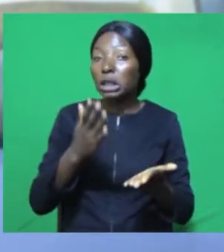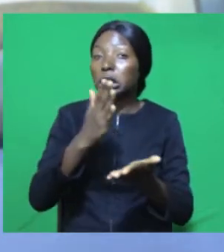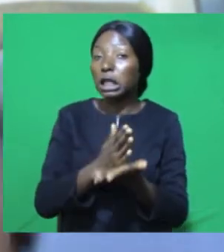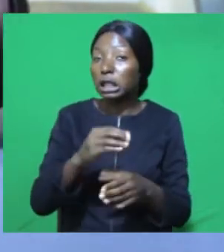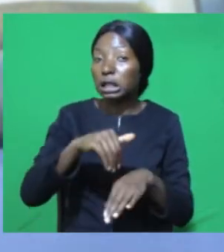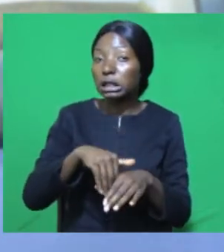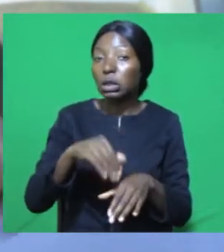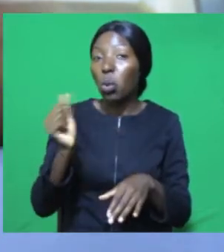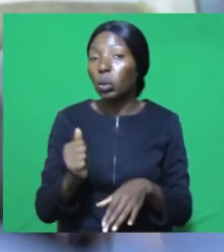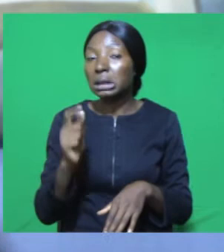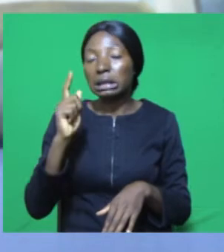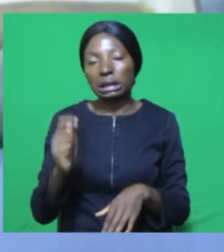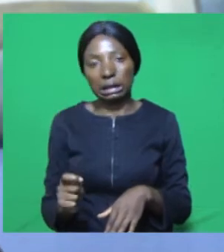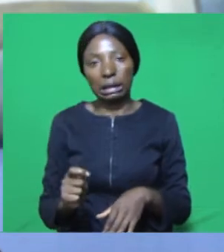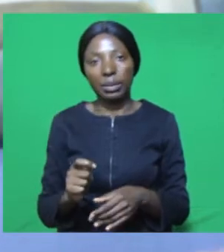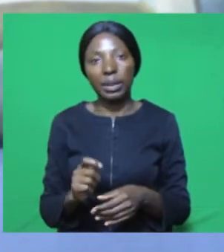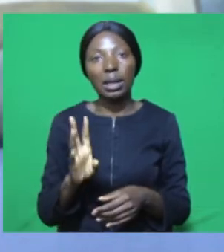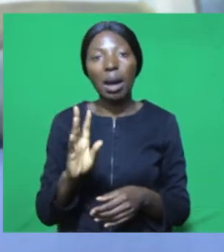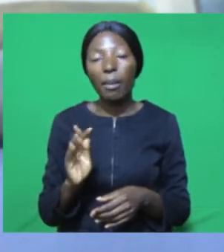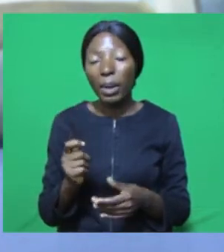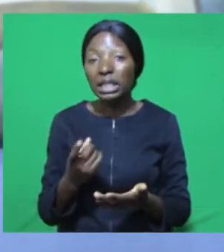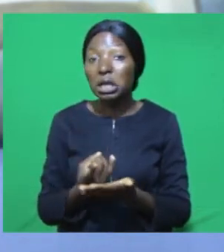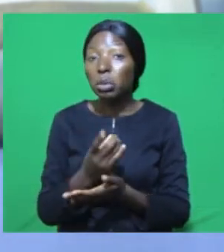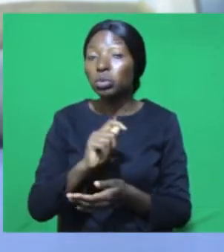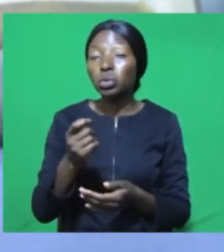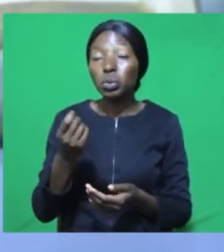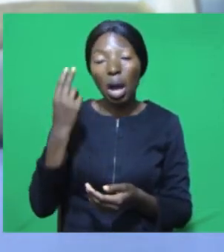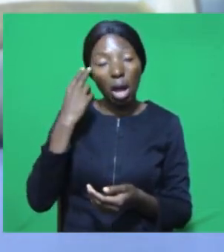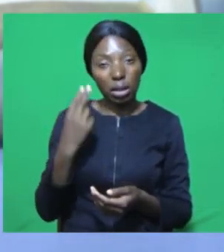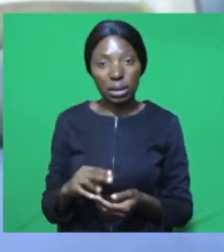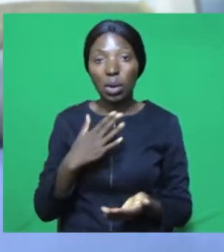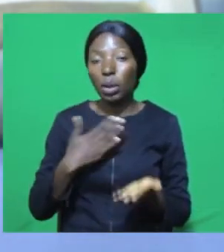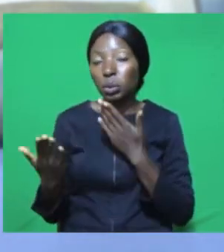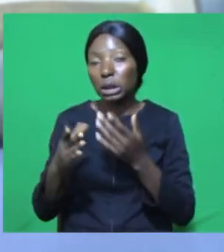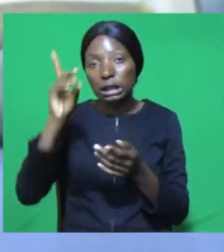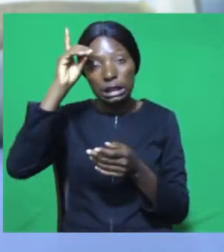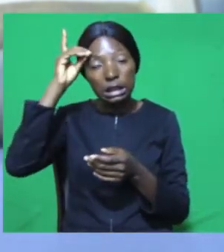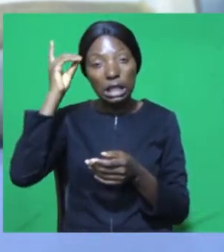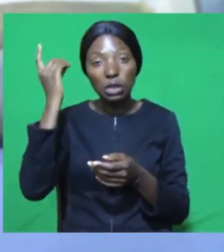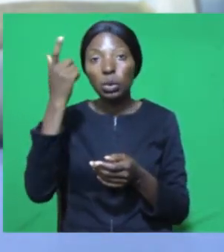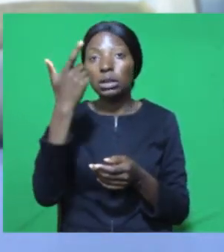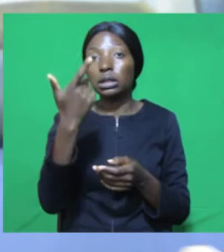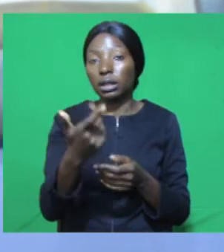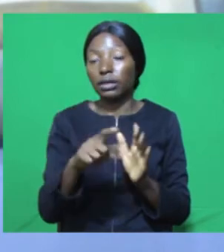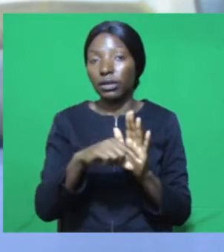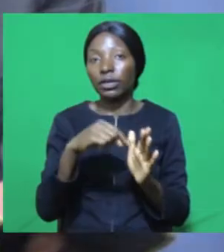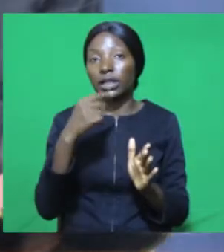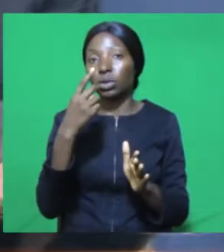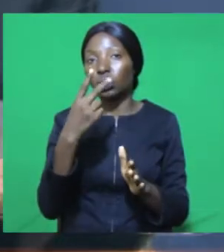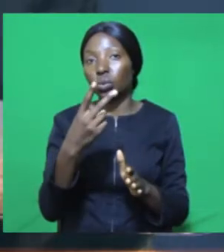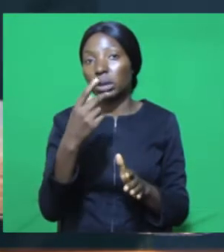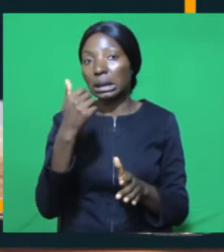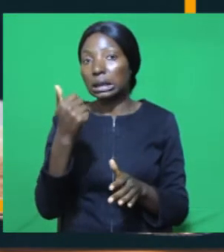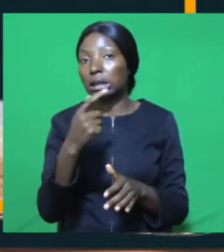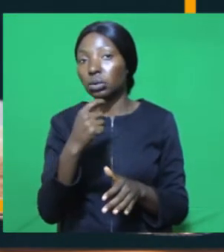vasho vanhu zvichibetsera kuti zvijeke. Haone ngati katinde mberi nyaya. Dzokera pana Daniel 7 uvereke 26 na 27. Daniel